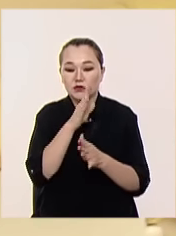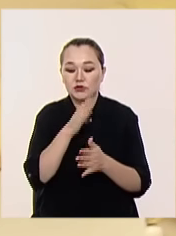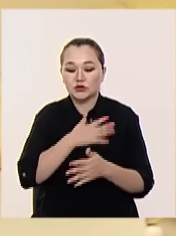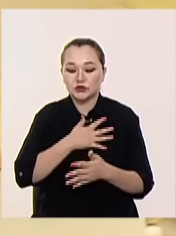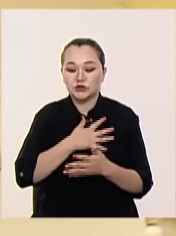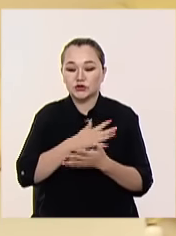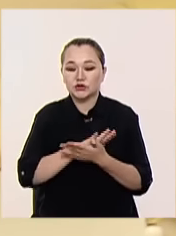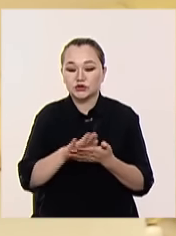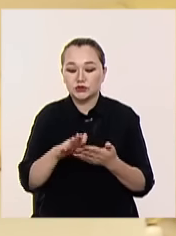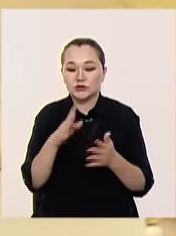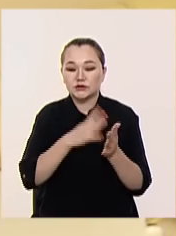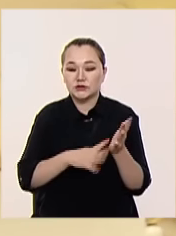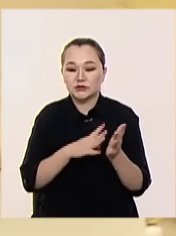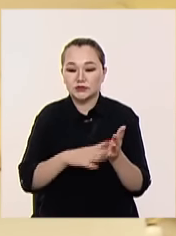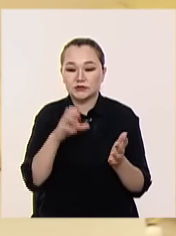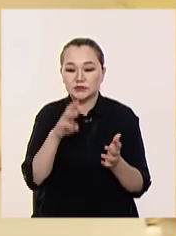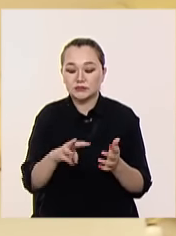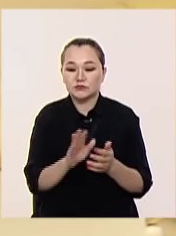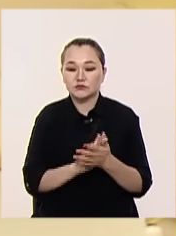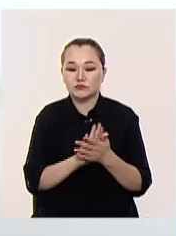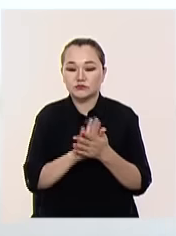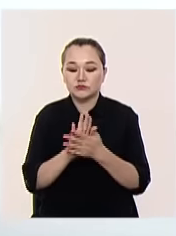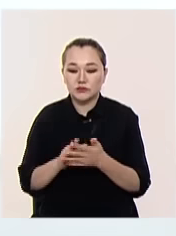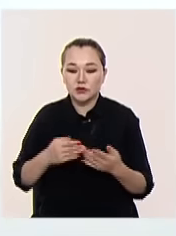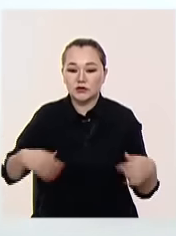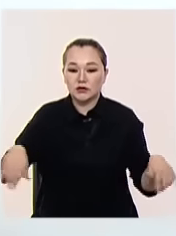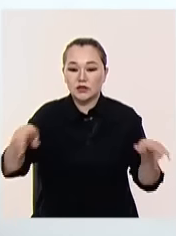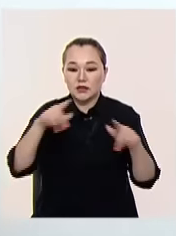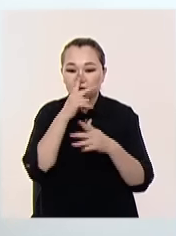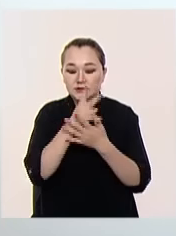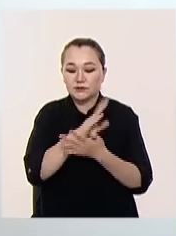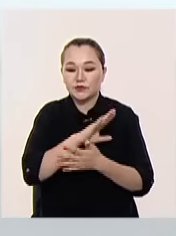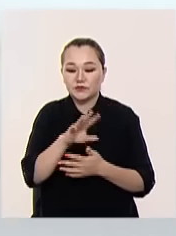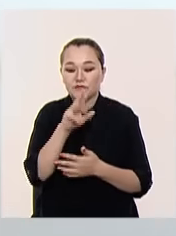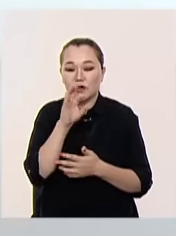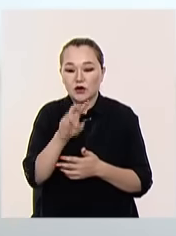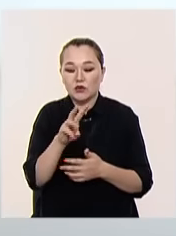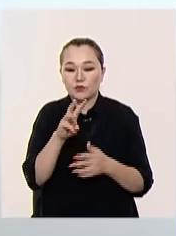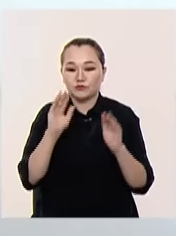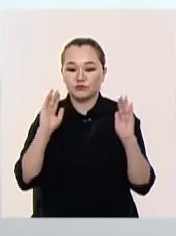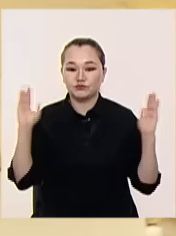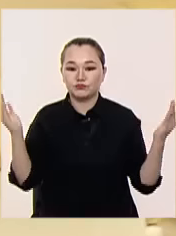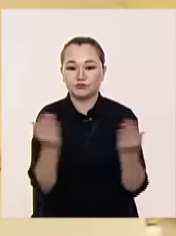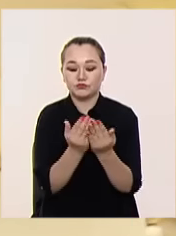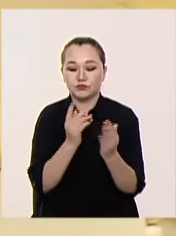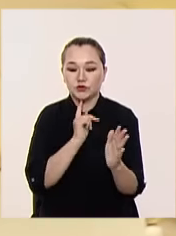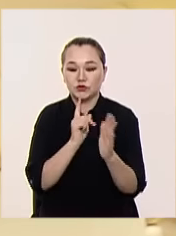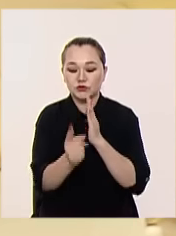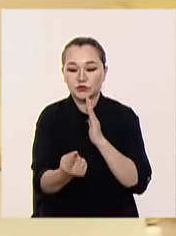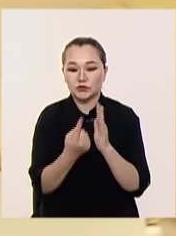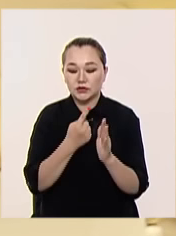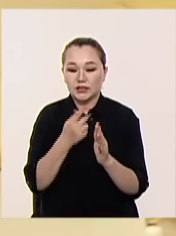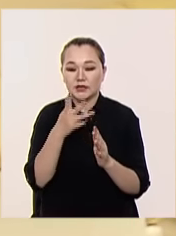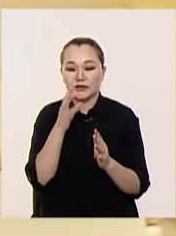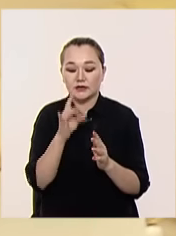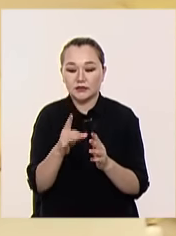90 сантиметр радиусындағы ауаны тазартады, демек көзге көрінбес вакуумда жүргендей боламын. Себебі теріс иондардың